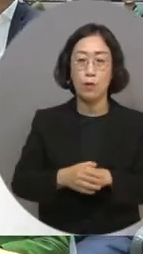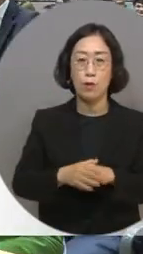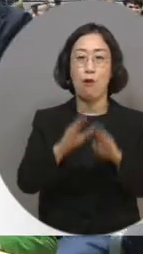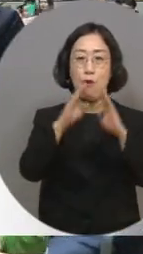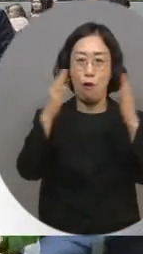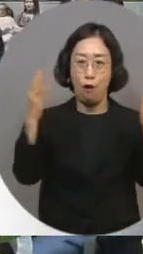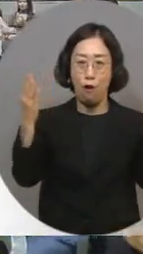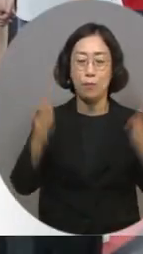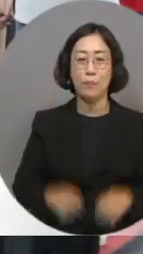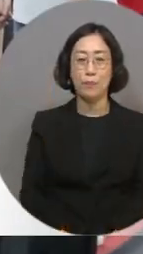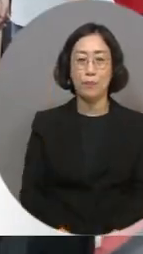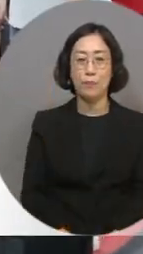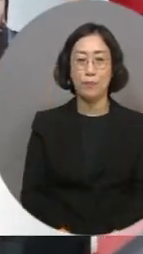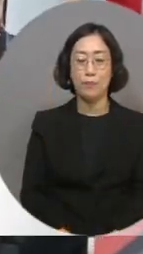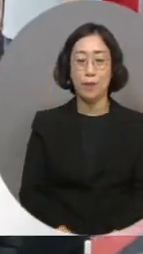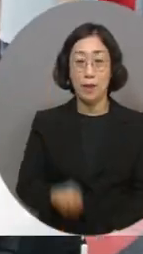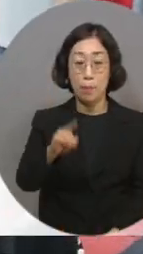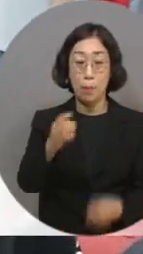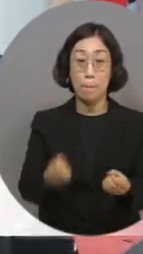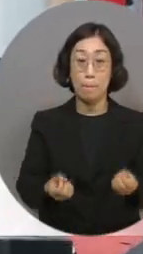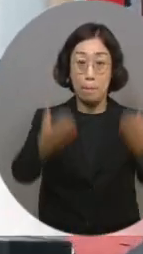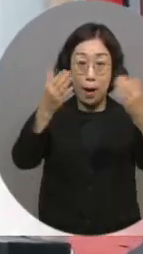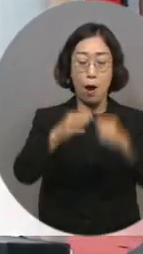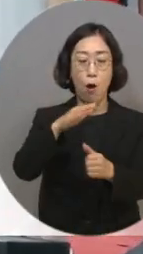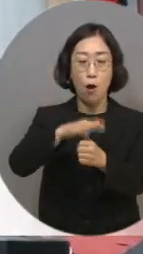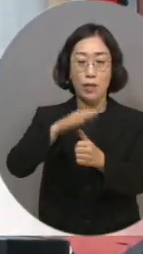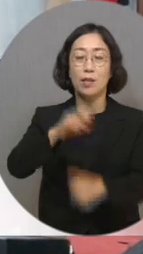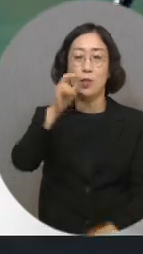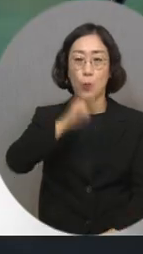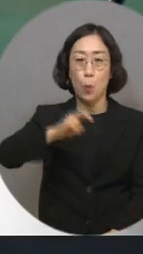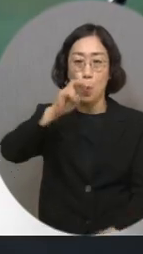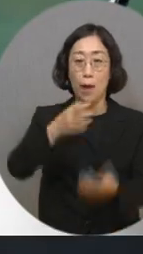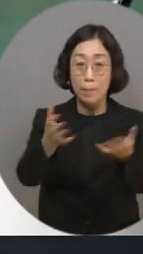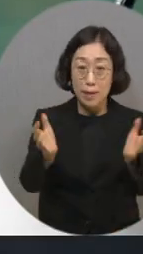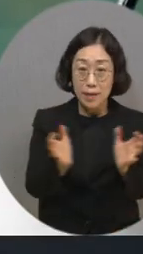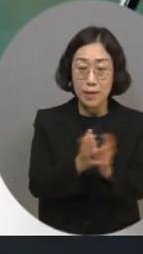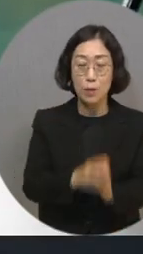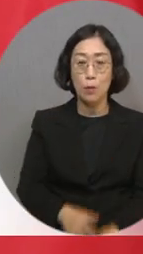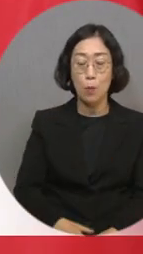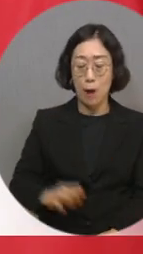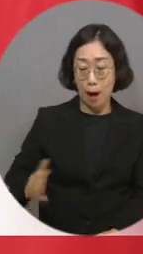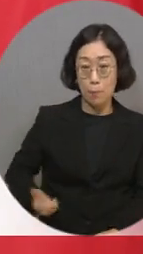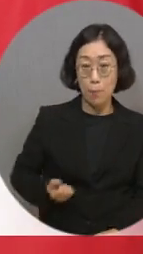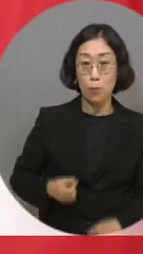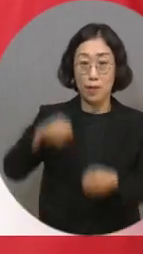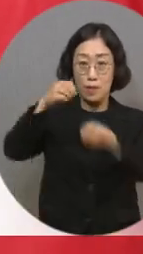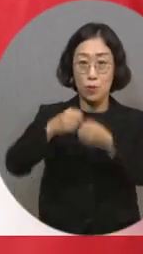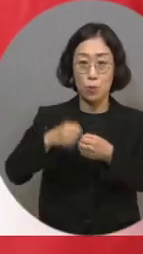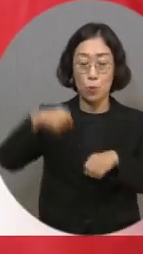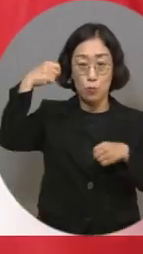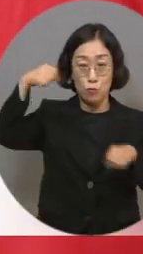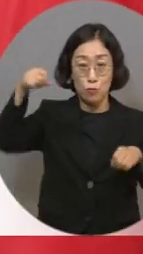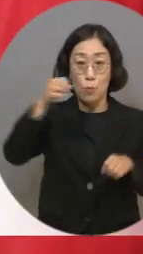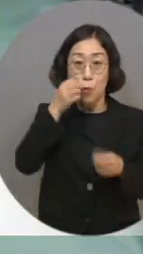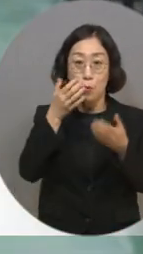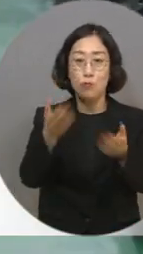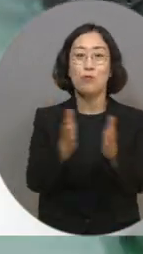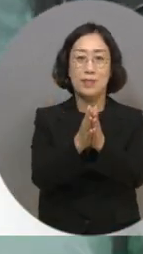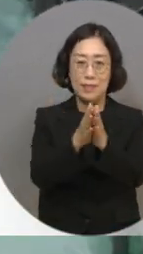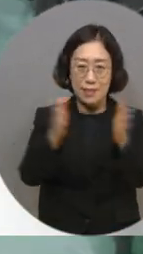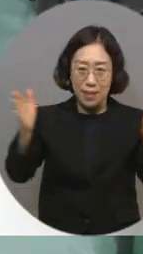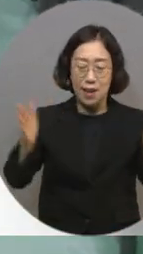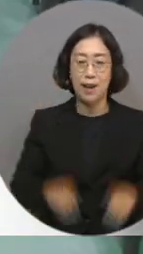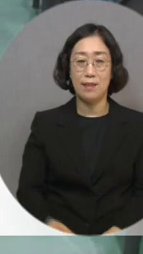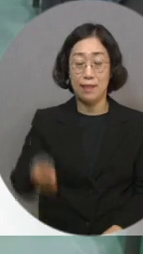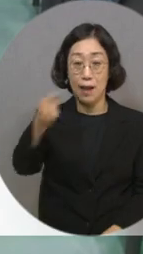개최했습니다. 이번 행사는 어린이 합창단의 노래와 캄보디아 전통춤으로 막을 열었습니다.